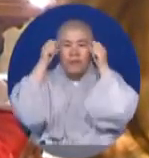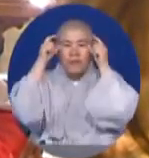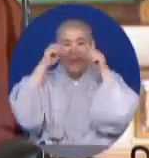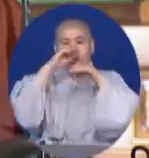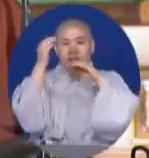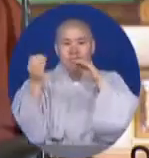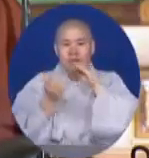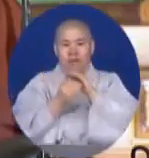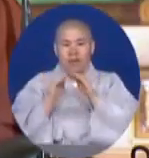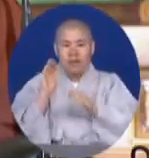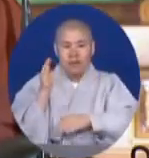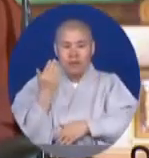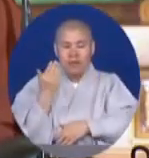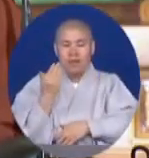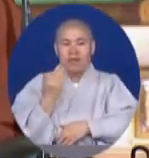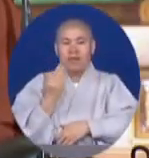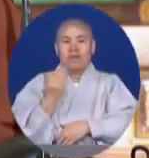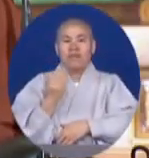이제 이런 말씀이